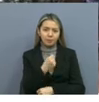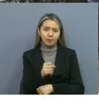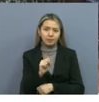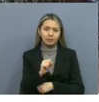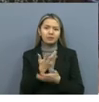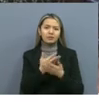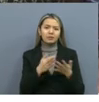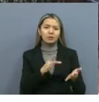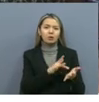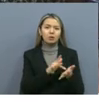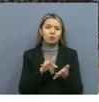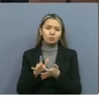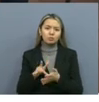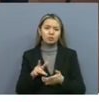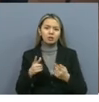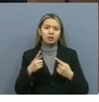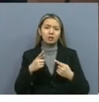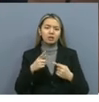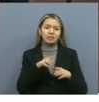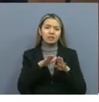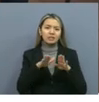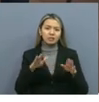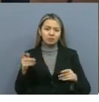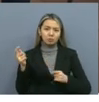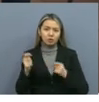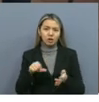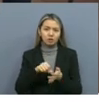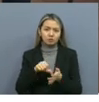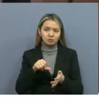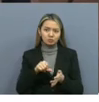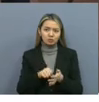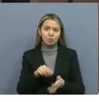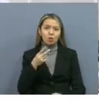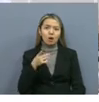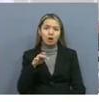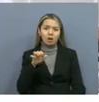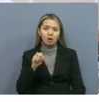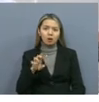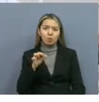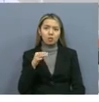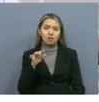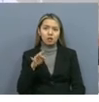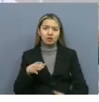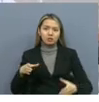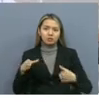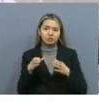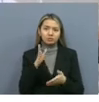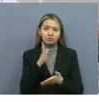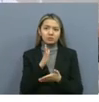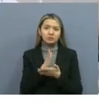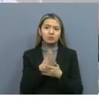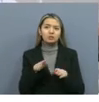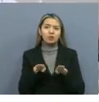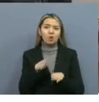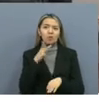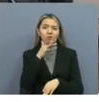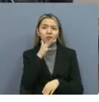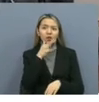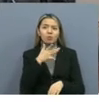қала мектептерінің оқушылары қатысады. Сондай-ақ үйірме қабырғасында мұрагер, құлагер ансамбльдері құрылған. Осы уақыт ішінде